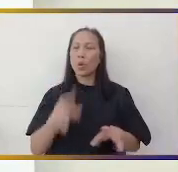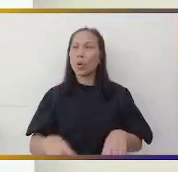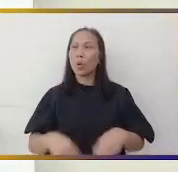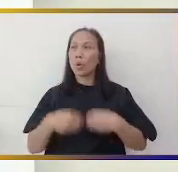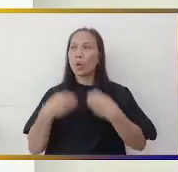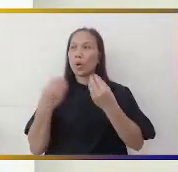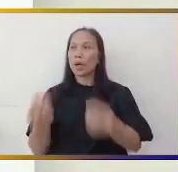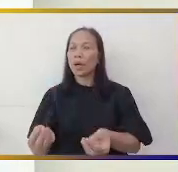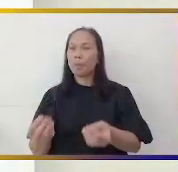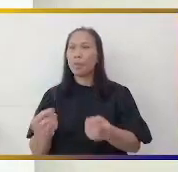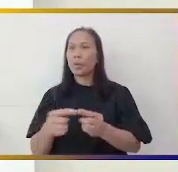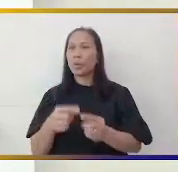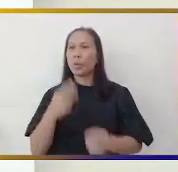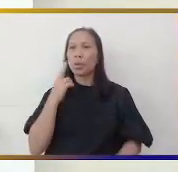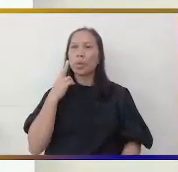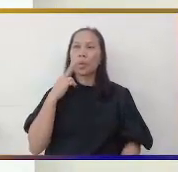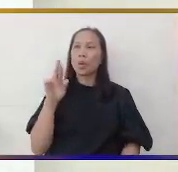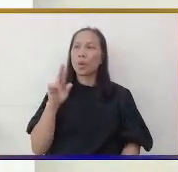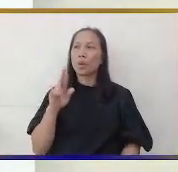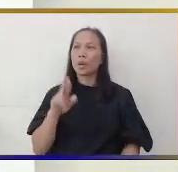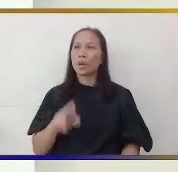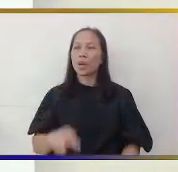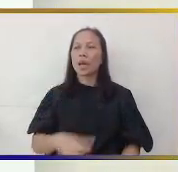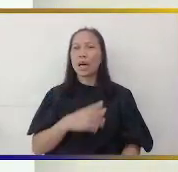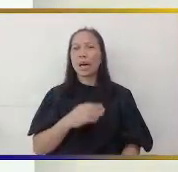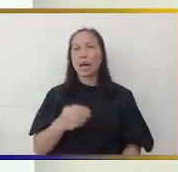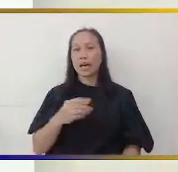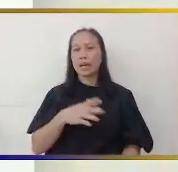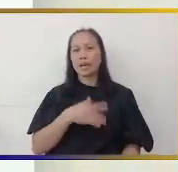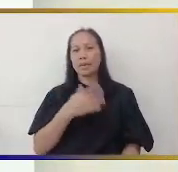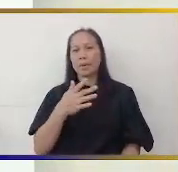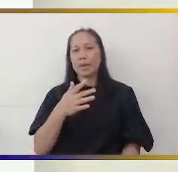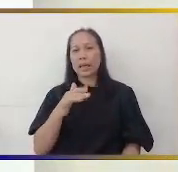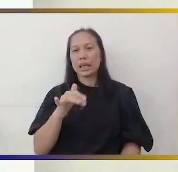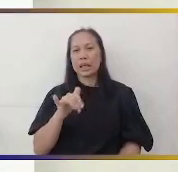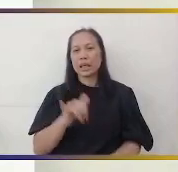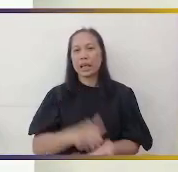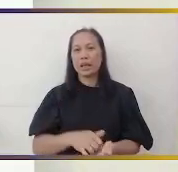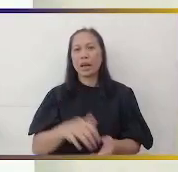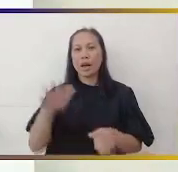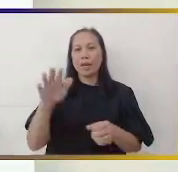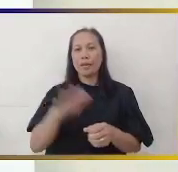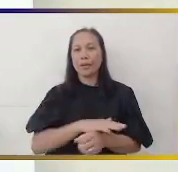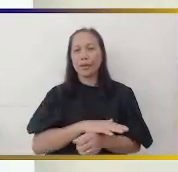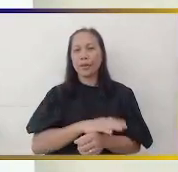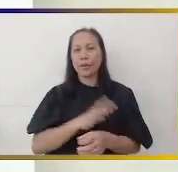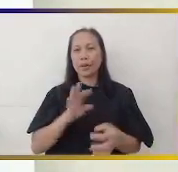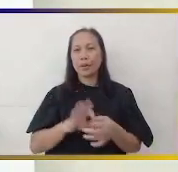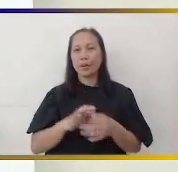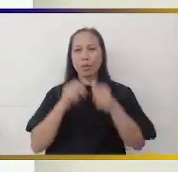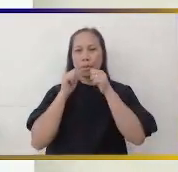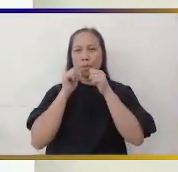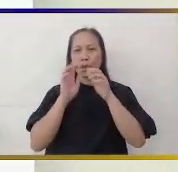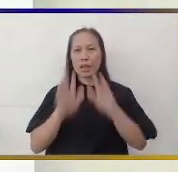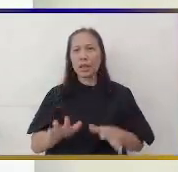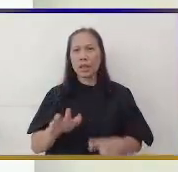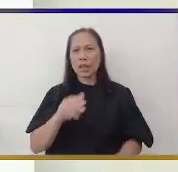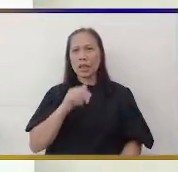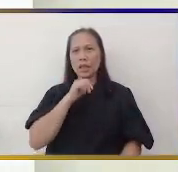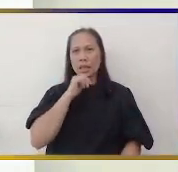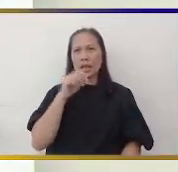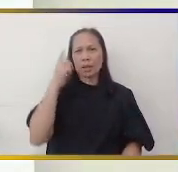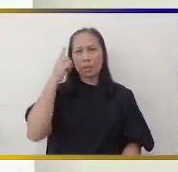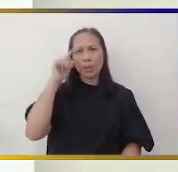talaga na umaapaw yung blessing hindi na direct through doon sa pinagkakitaan ko kung